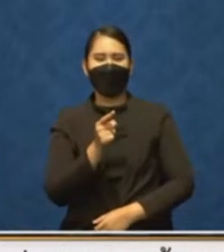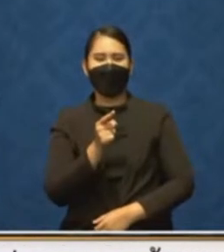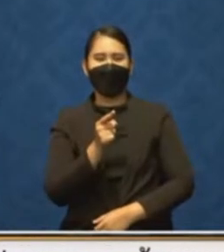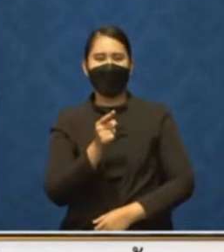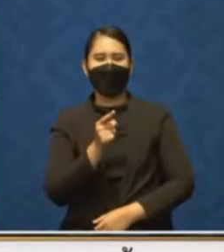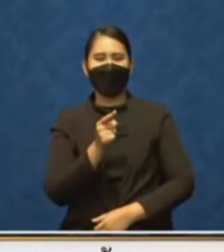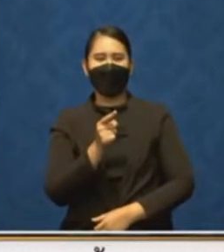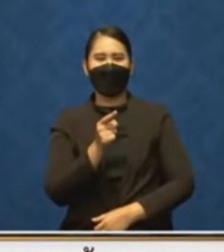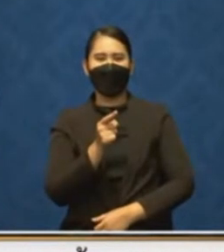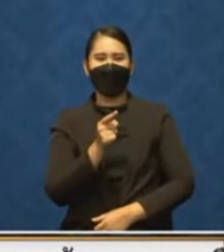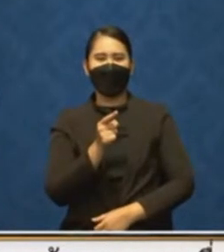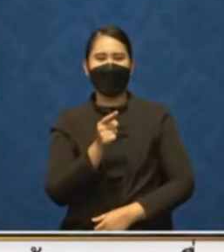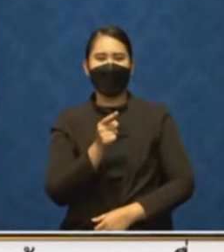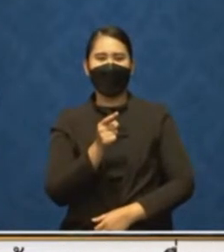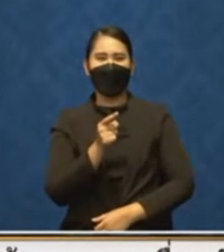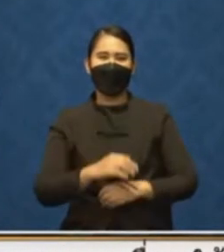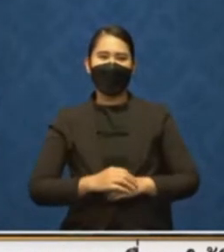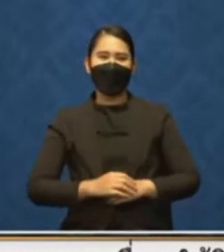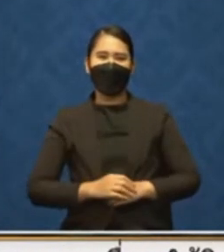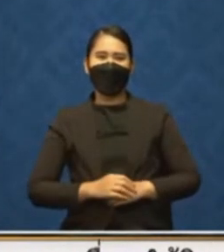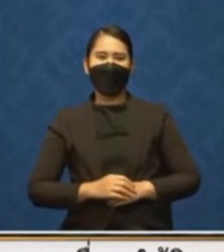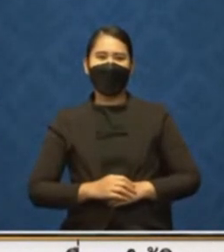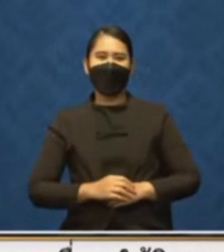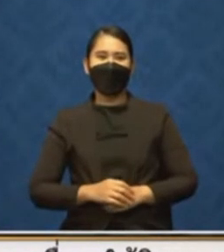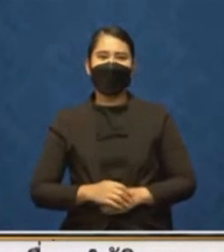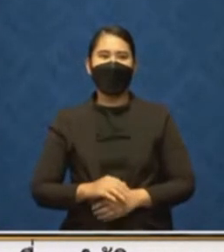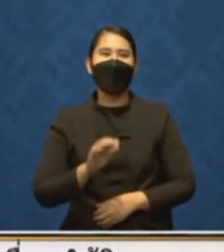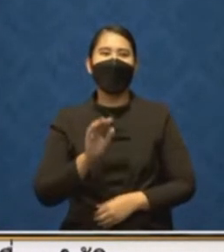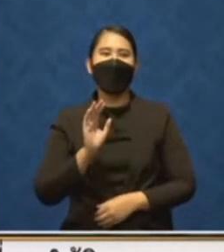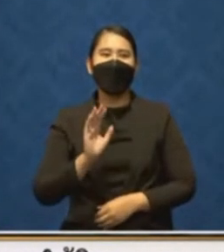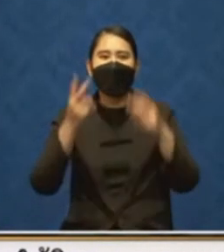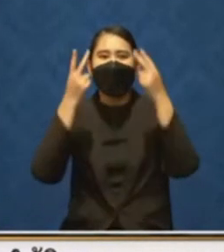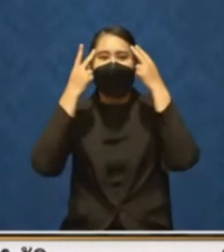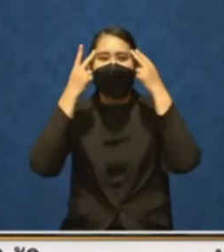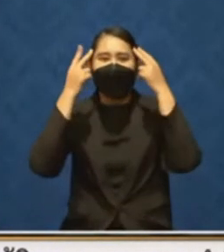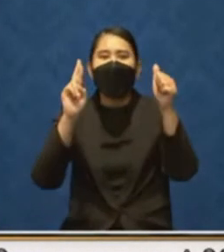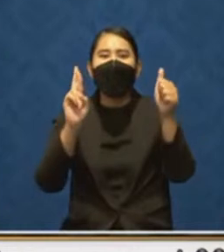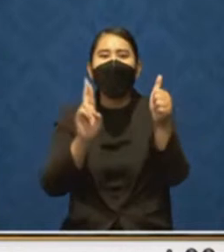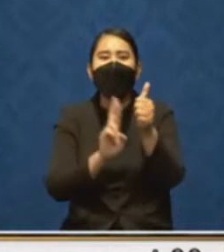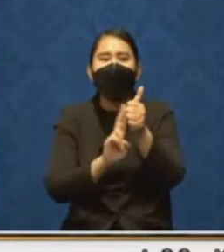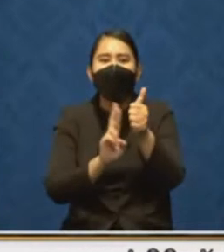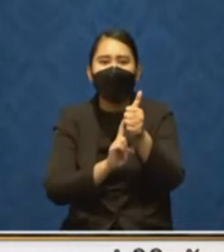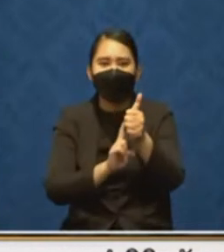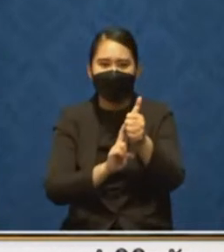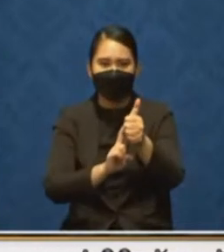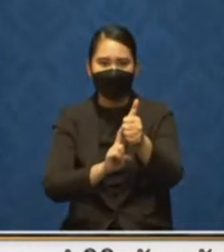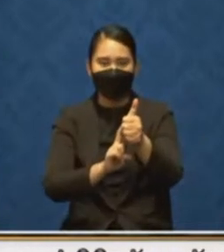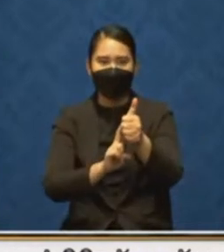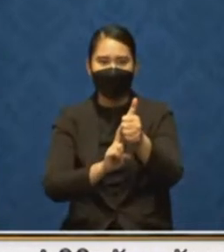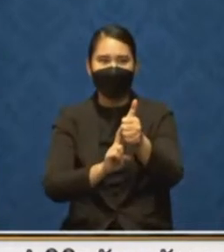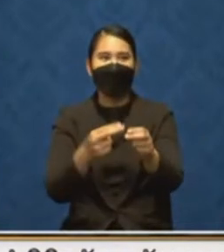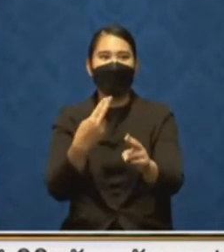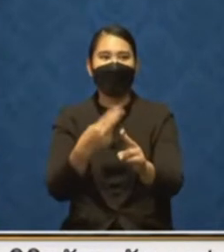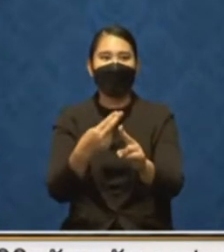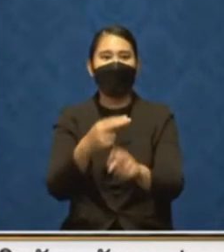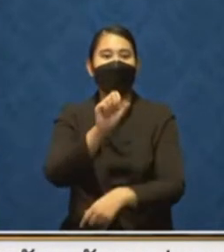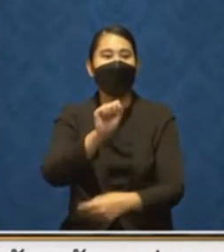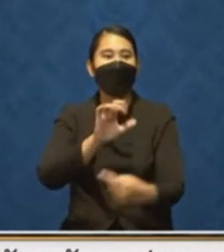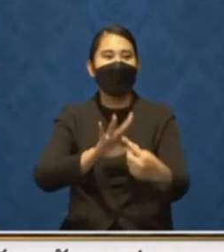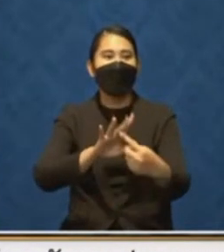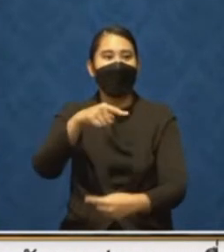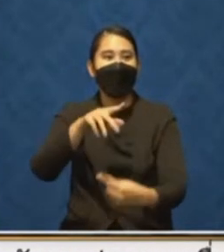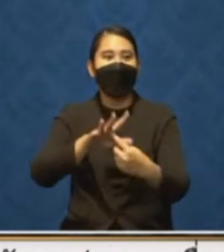วันพุธโรงนายกรัฐมนตรีสุพัฒน์พงษ์พันธ์ดี